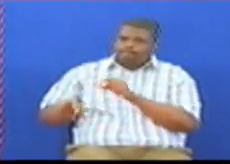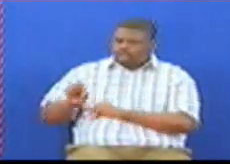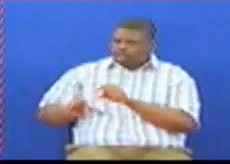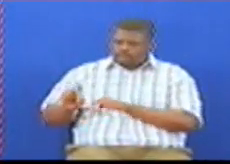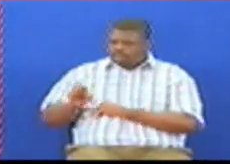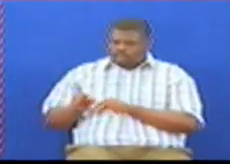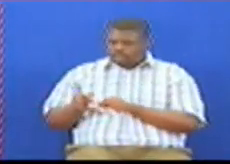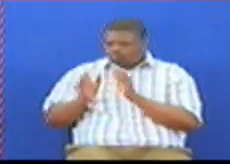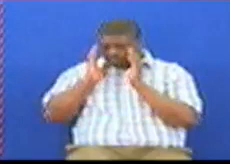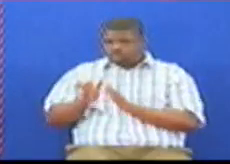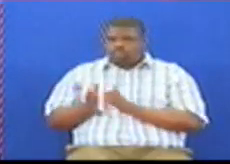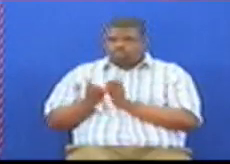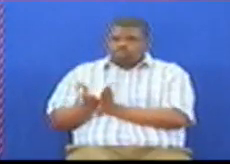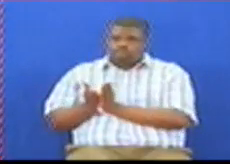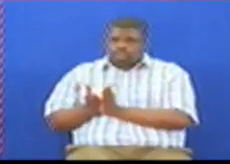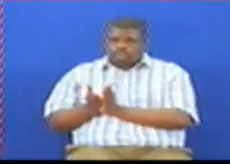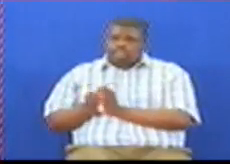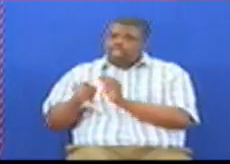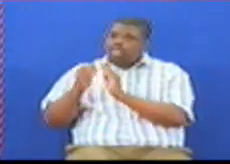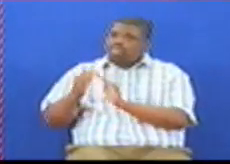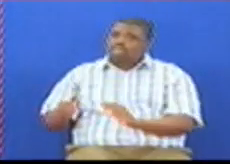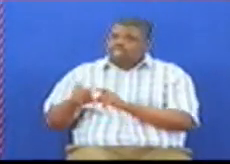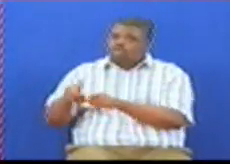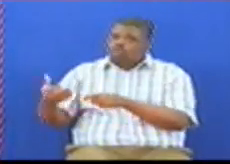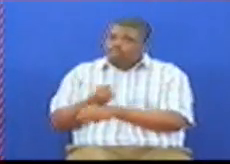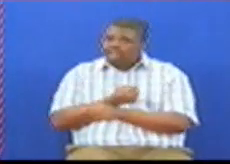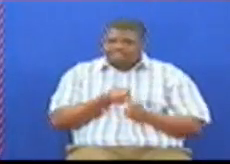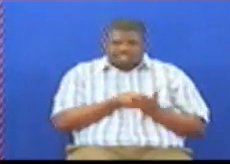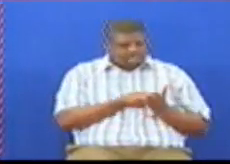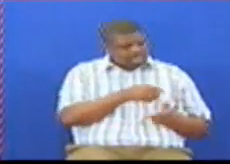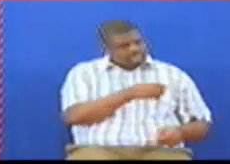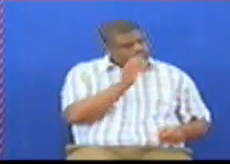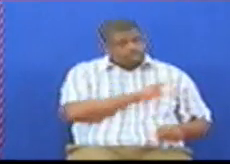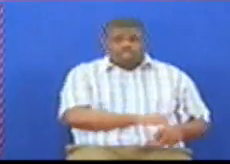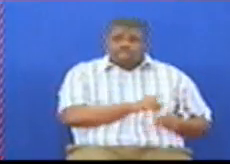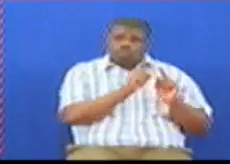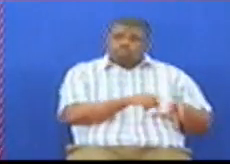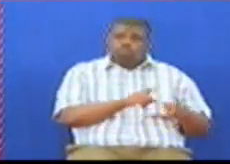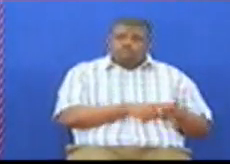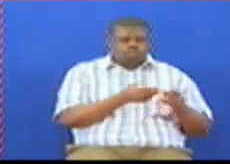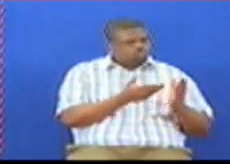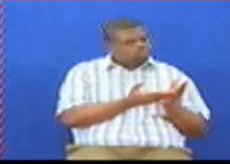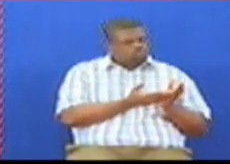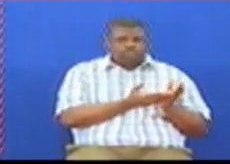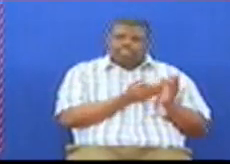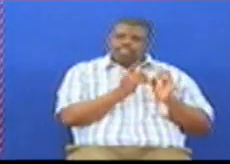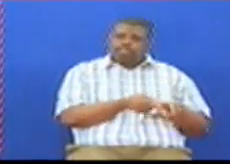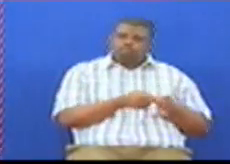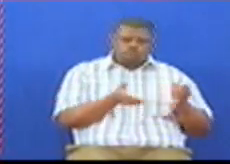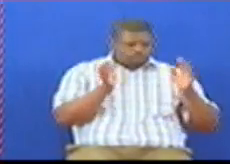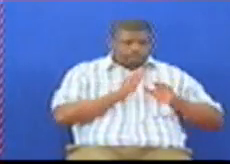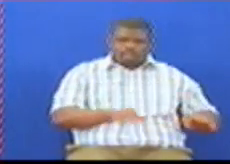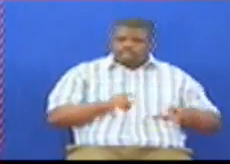kuomba mheshimiwa, maboma haya tukipata fedha, maabara hizi kikamilika, tutakuwa na shule ambazo zimekuwa na ukamilifu